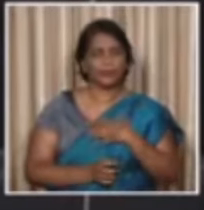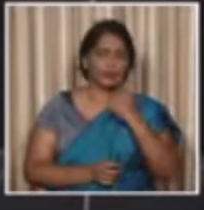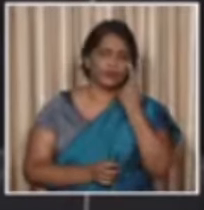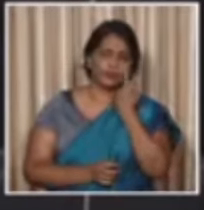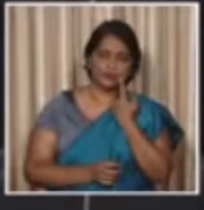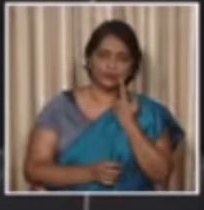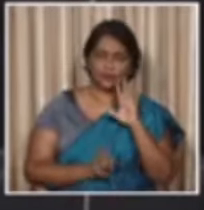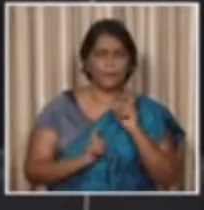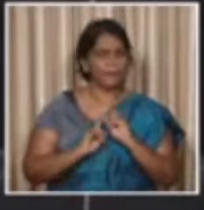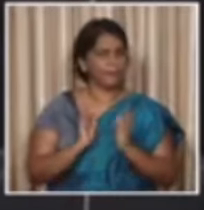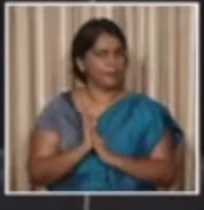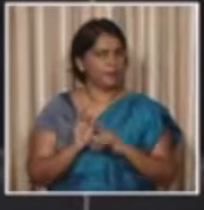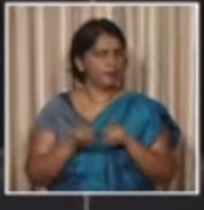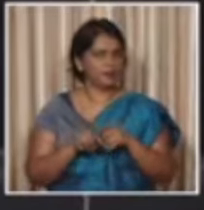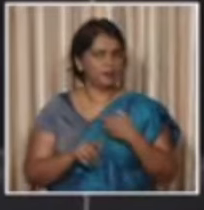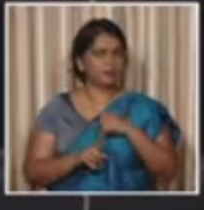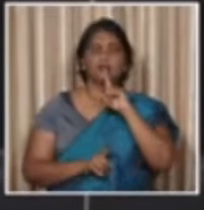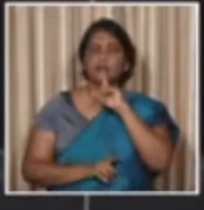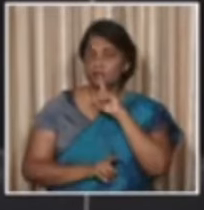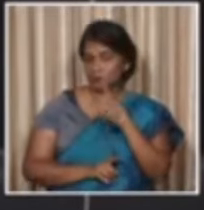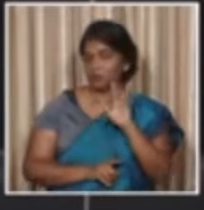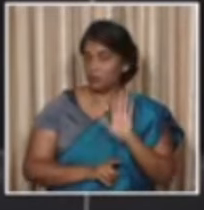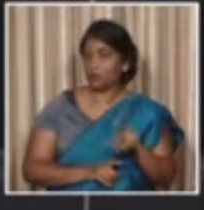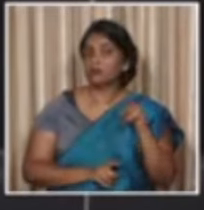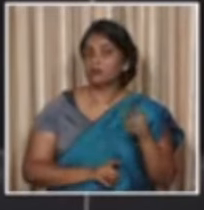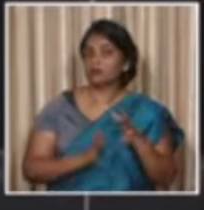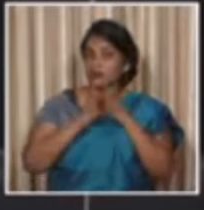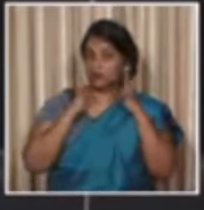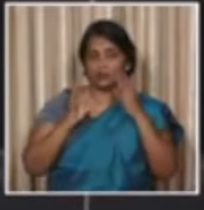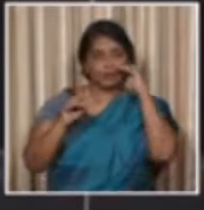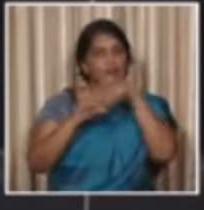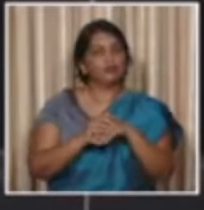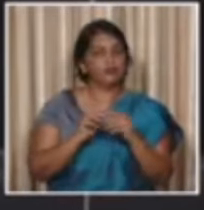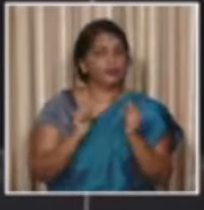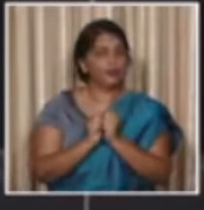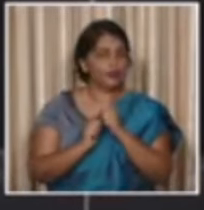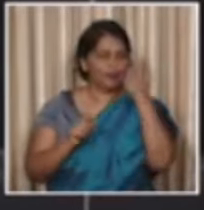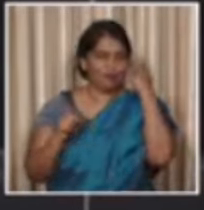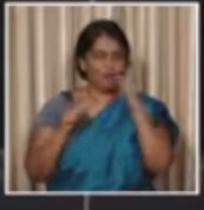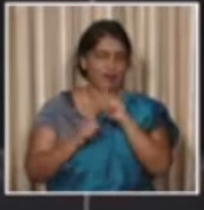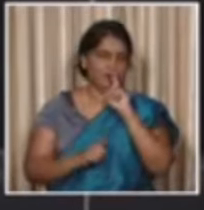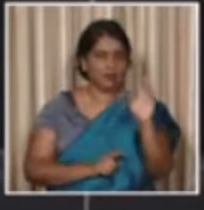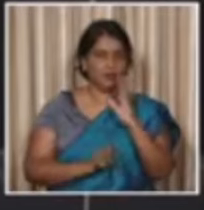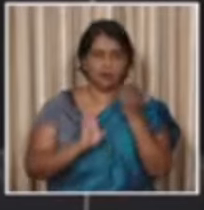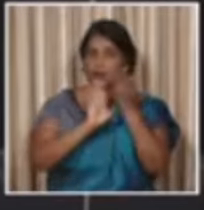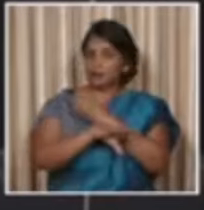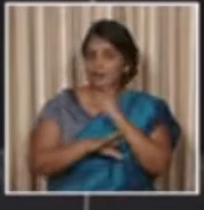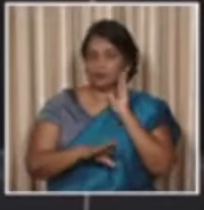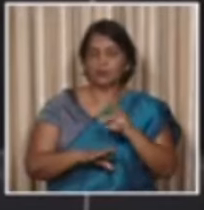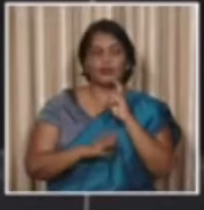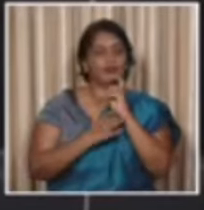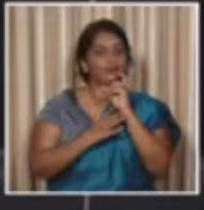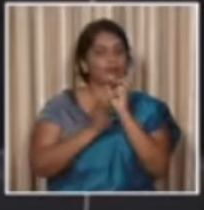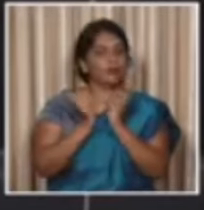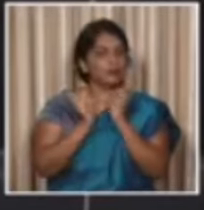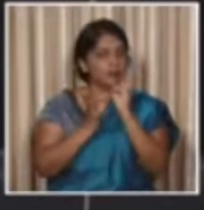කනගාටු වෙන ග්‍රාමාත්‍යවරයා හැටියට ප්‍රකාශ කරන්නට ඕනේ ඊට වඩා අභ්‍යන්තරයේ දේවල් මං කතා කරන්නේ නැහැ. කලින් තිබුණු